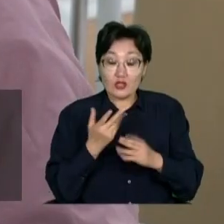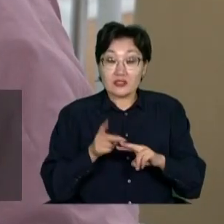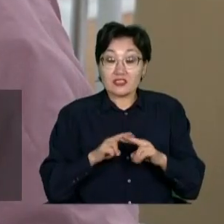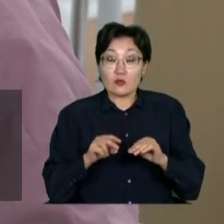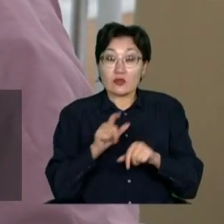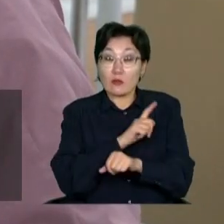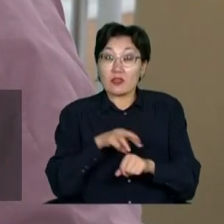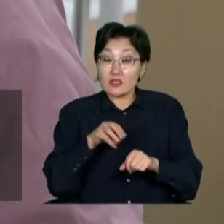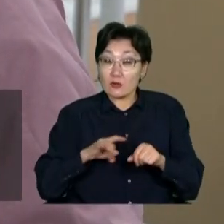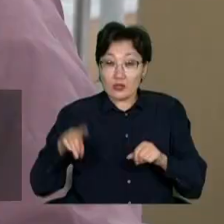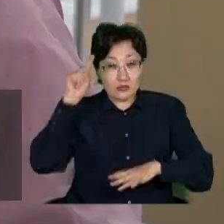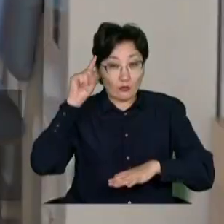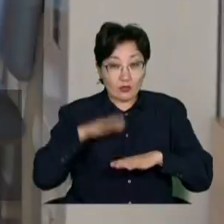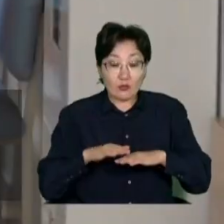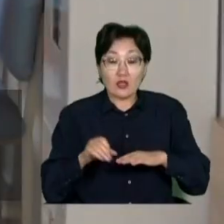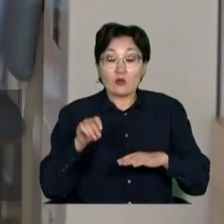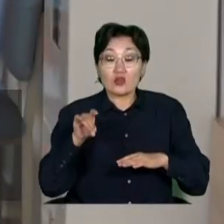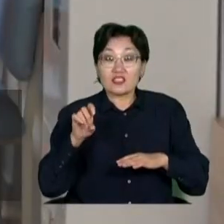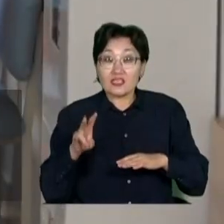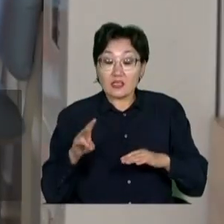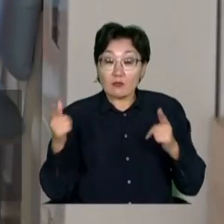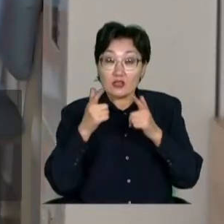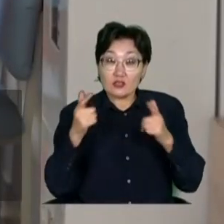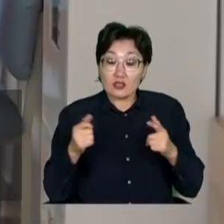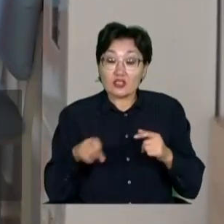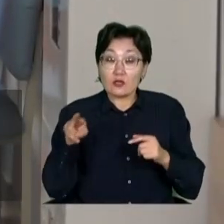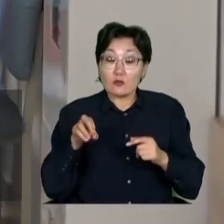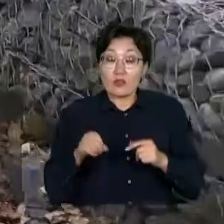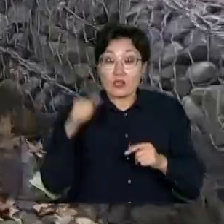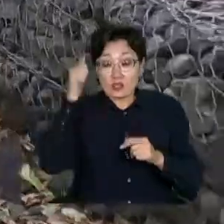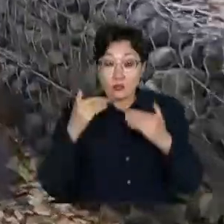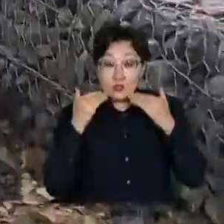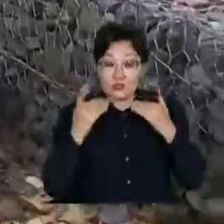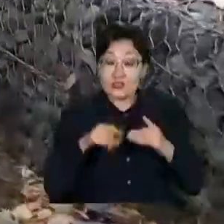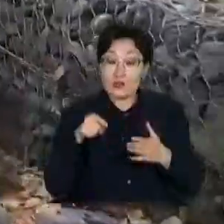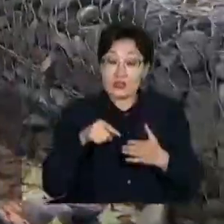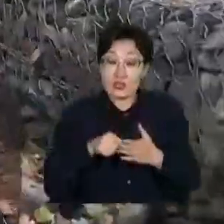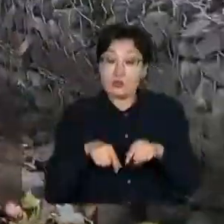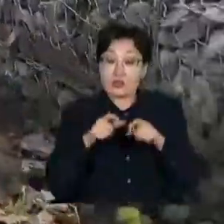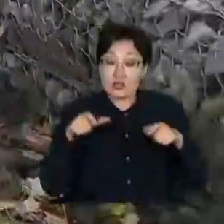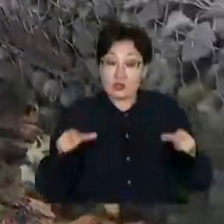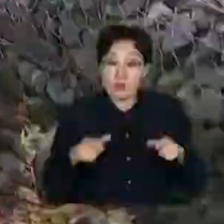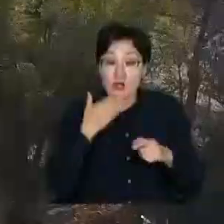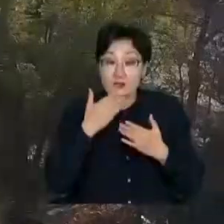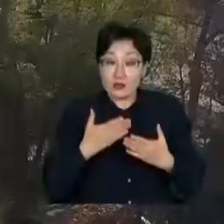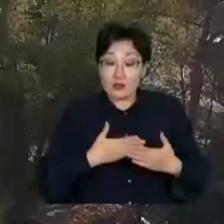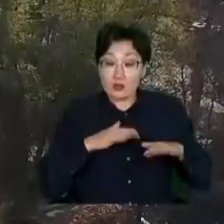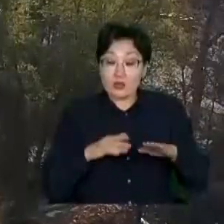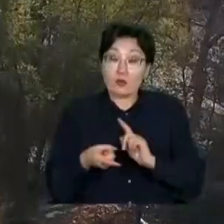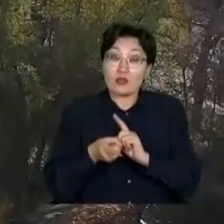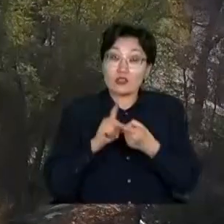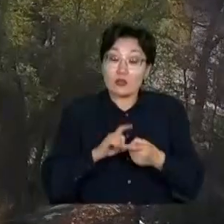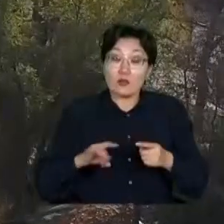туралы Медеу ауданының әкімі Еркебұлан Оразалин мәлімдеді. Сондай-ақ жыл соңына дейін мегаполис тұрғындарының сүйікті орнын айналып